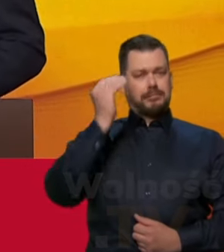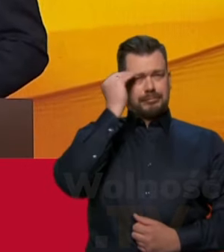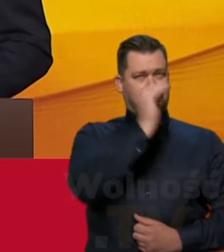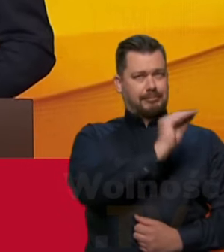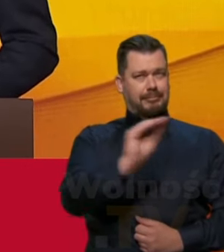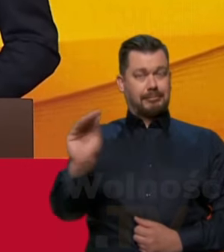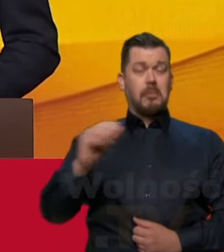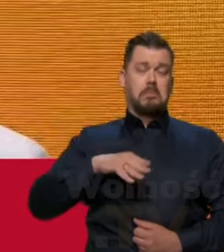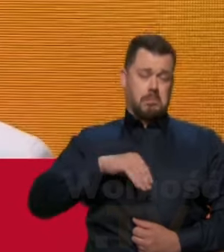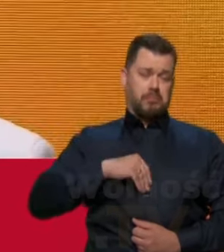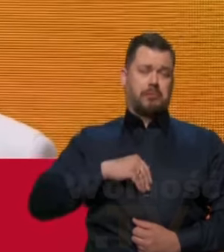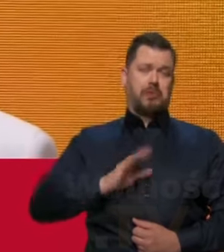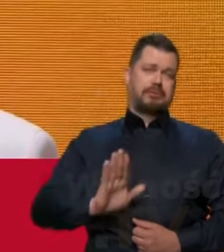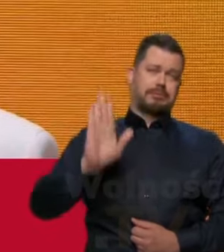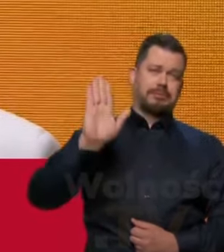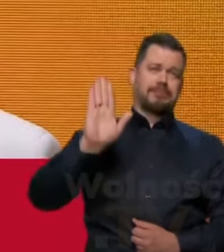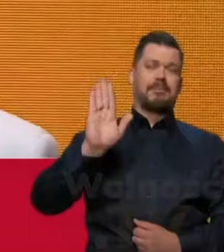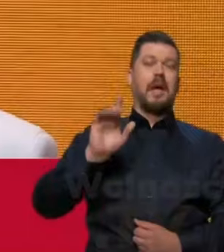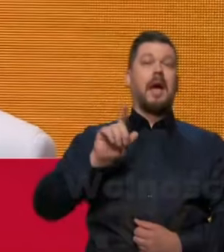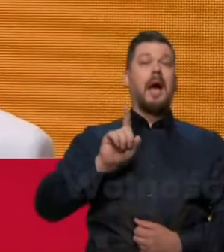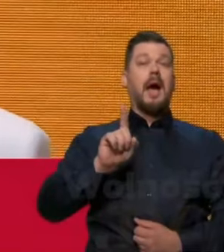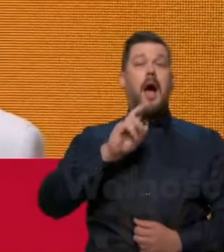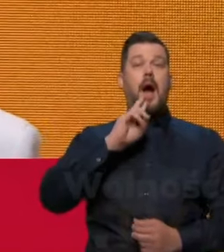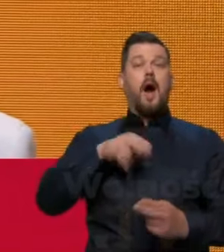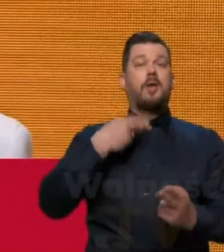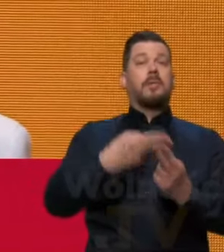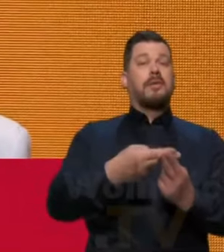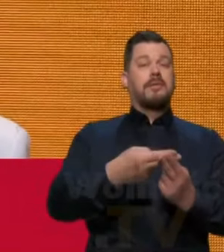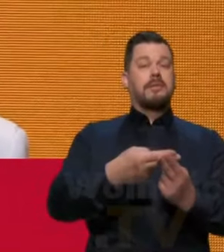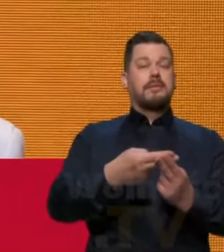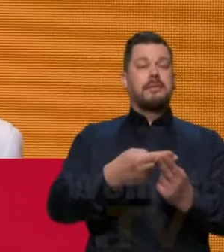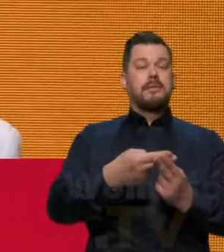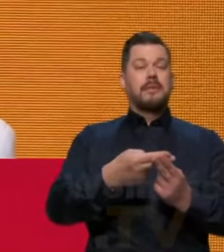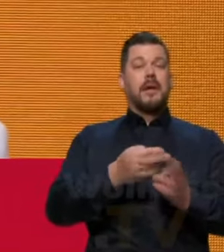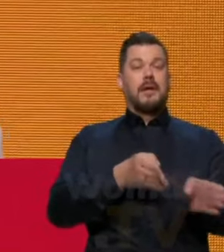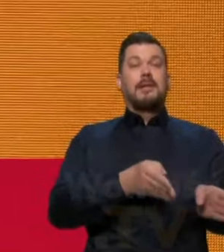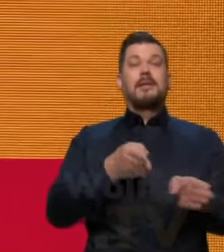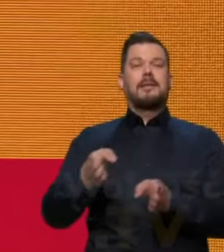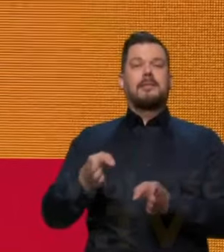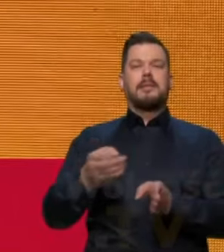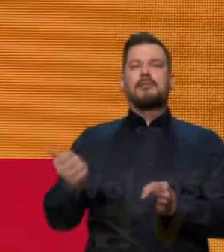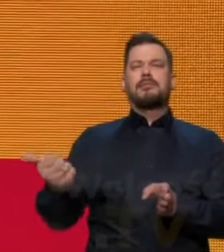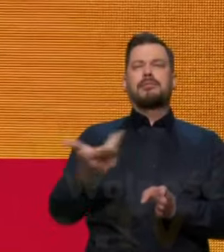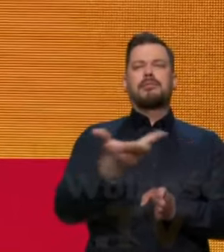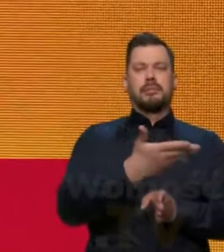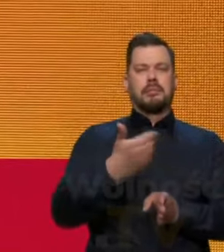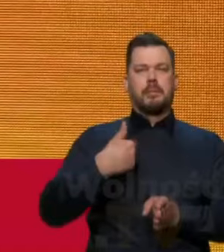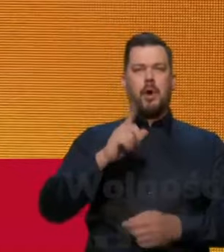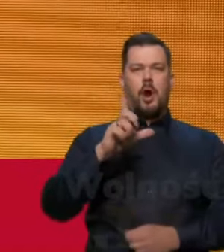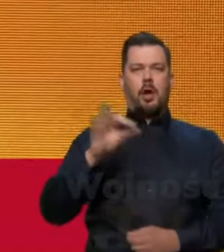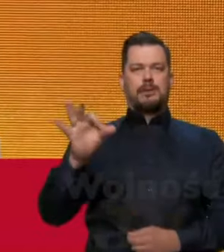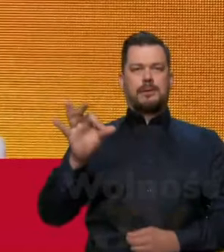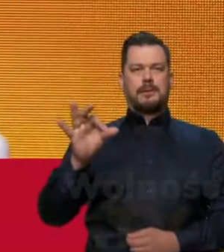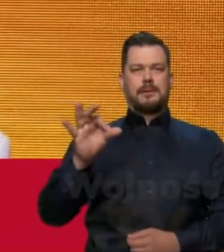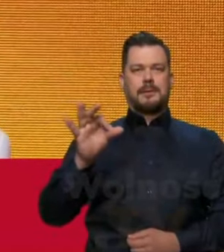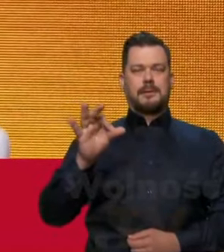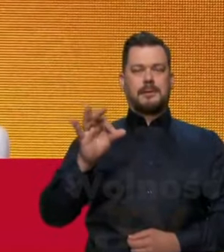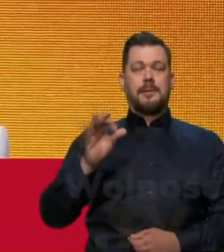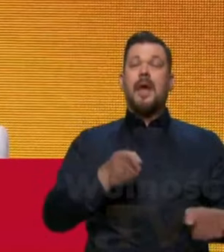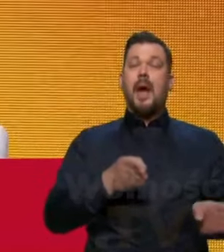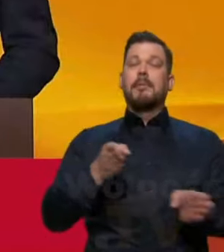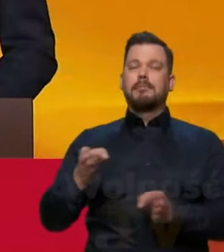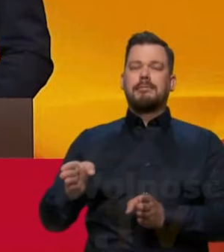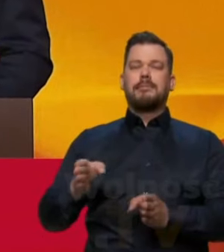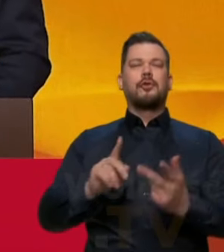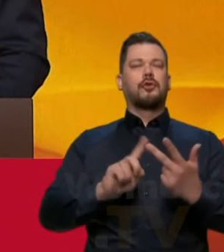ono istnieje. Przypominamy także, że odpowiedzi na pytania, kolejność udzielania odpowiedzi została wylosowana. Tymczasem wracamy